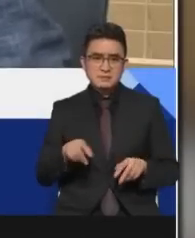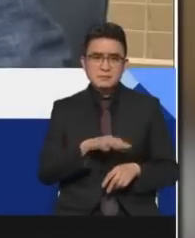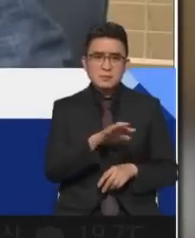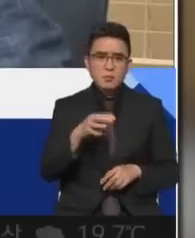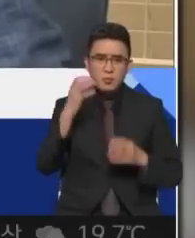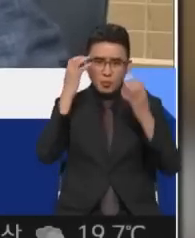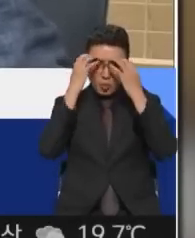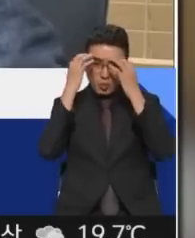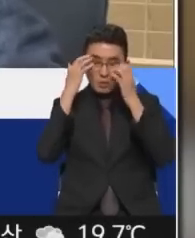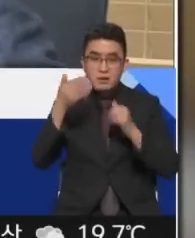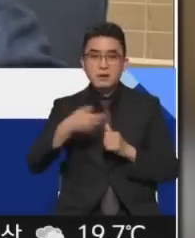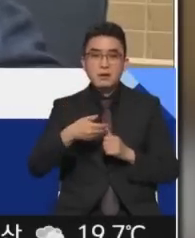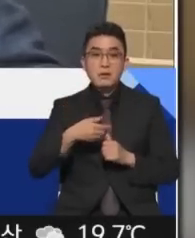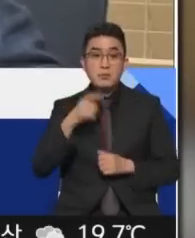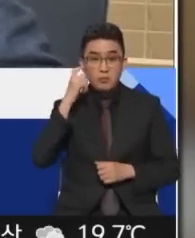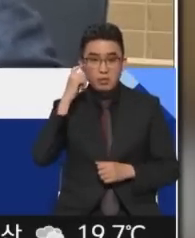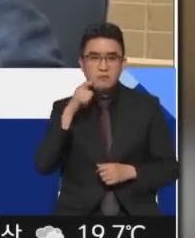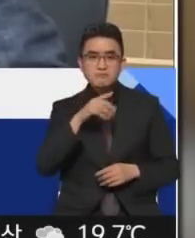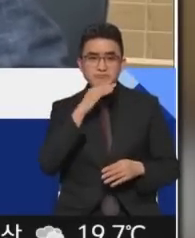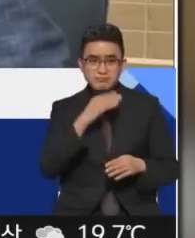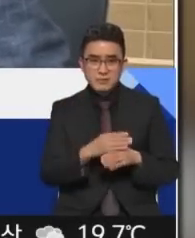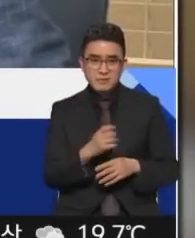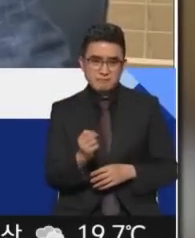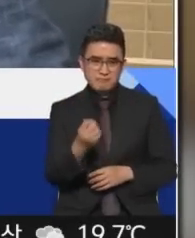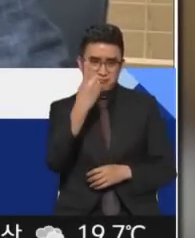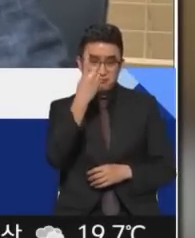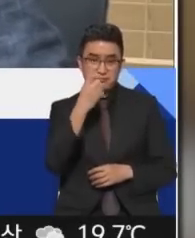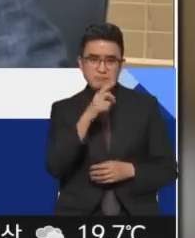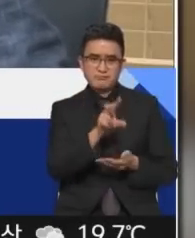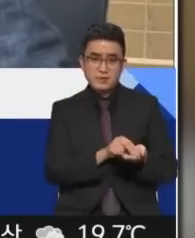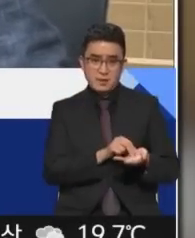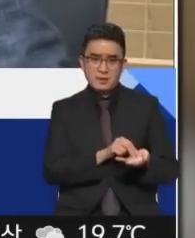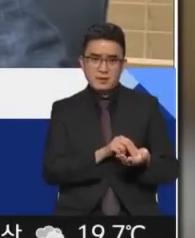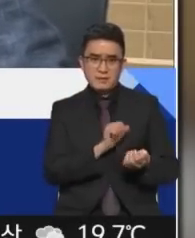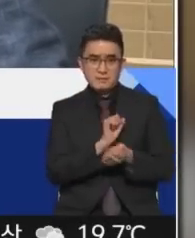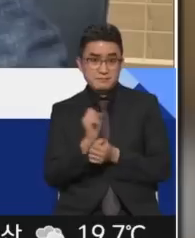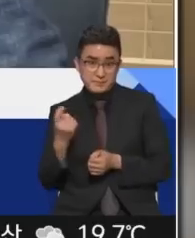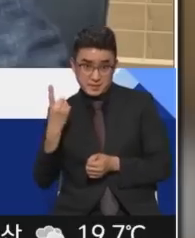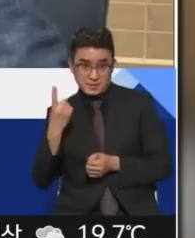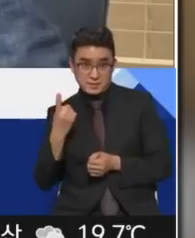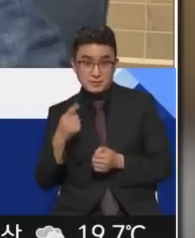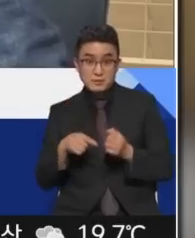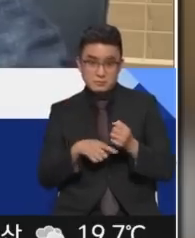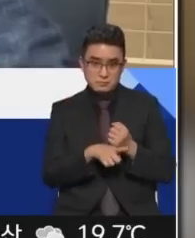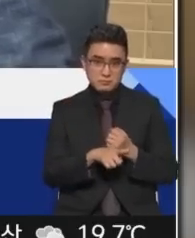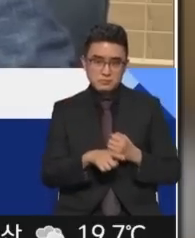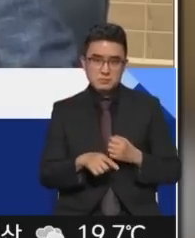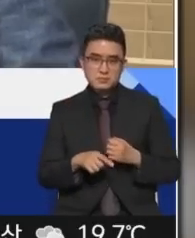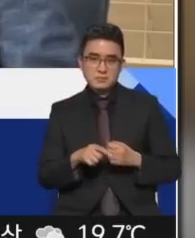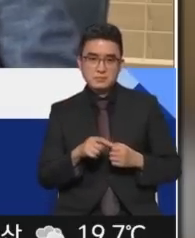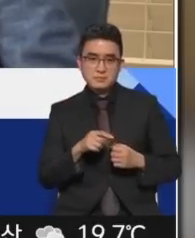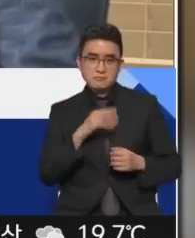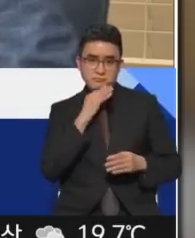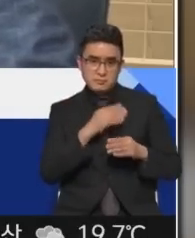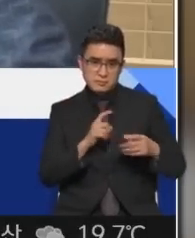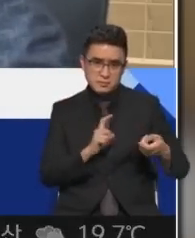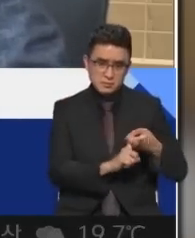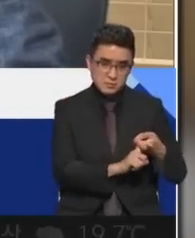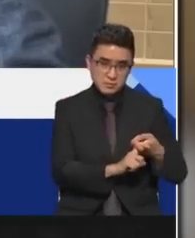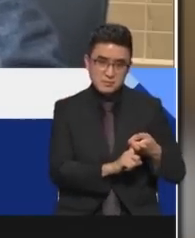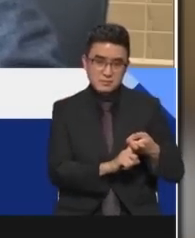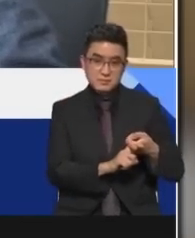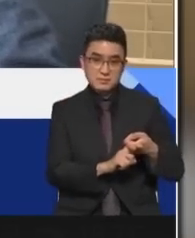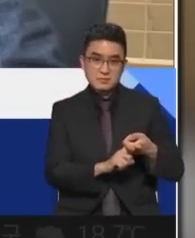겪습니까? 이 북한 때문에 이런 문제를 겪고 있다면은 그 친북과 부안해동을